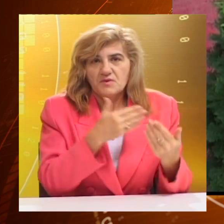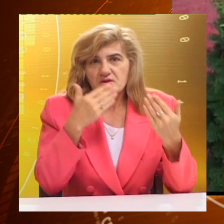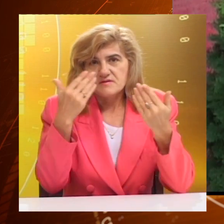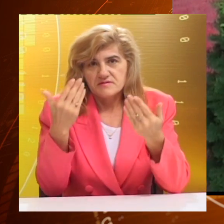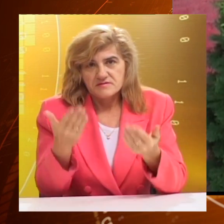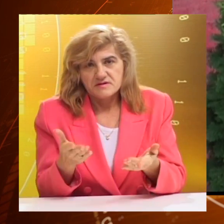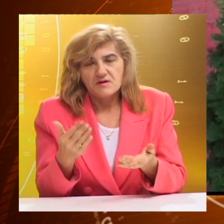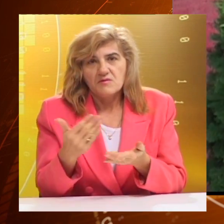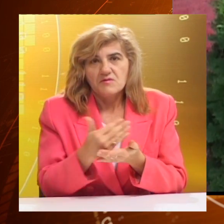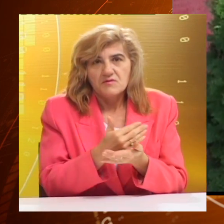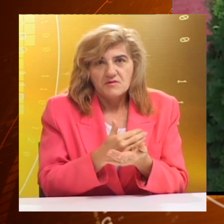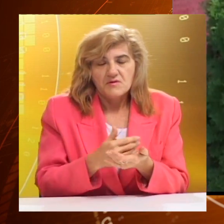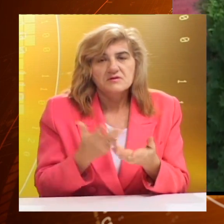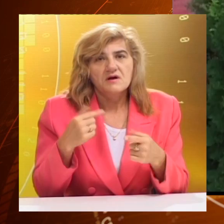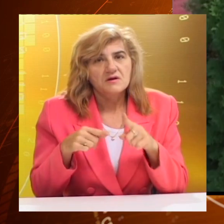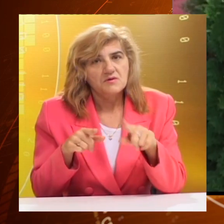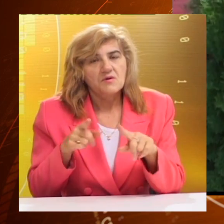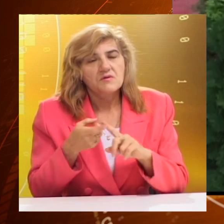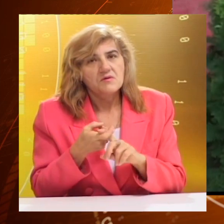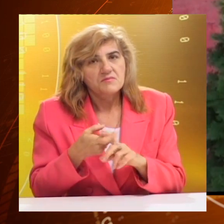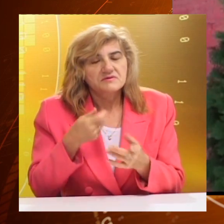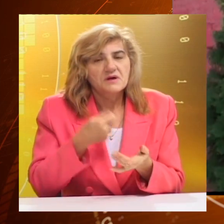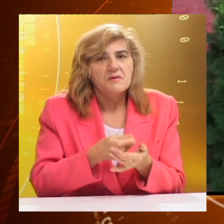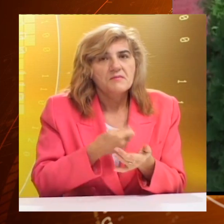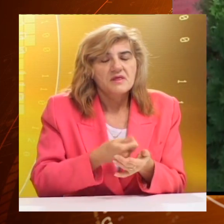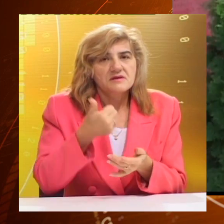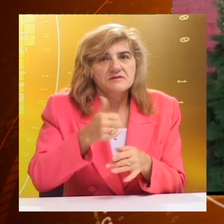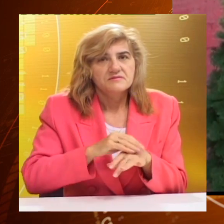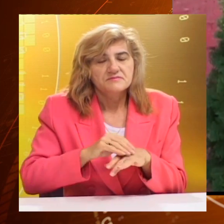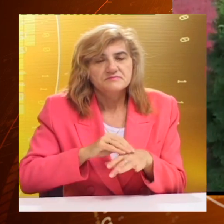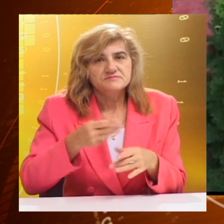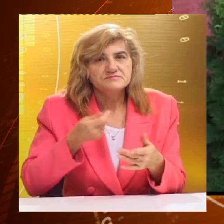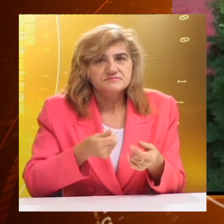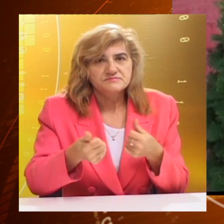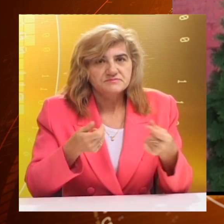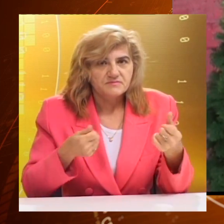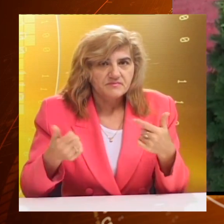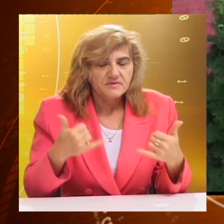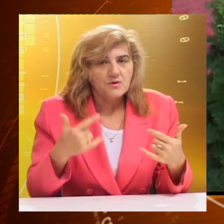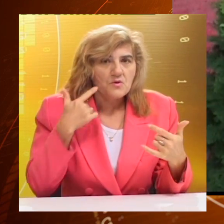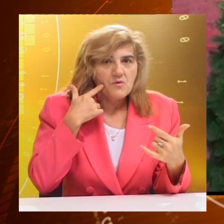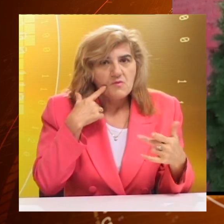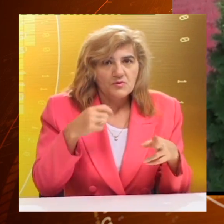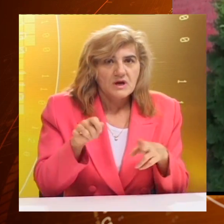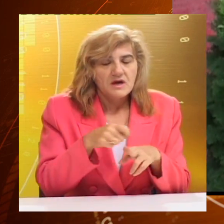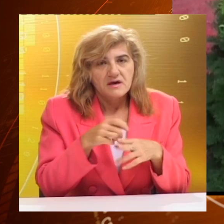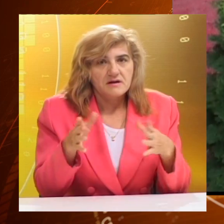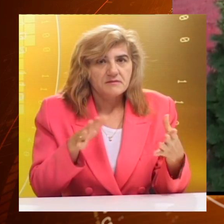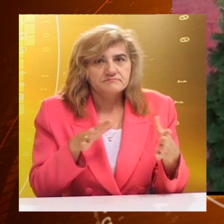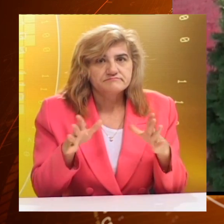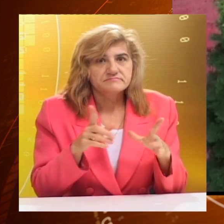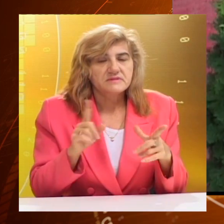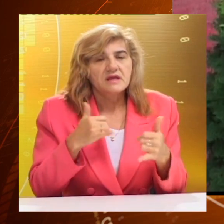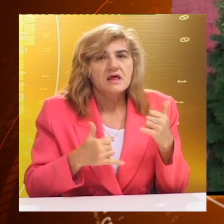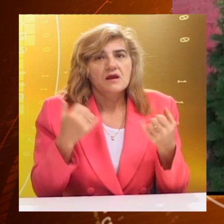na korišćenje, gde mi imamo obaveze da plaćamo i zakup i režijske troškove, gde je sada u stvari, to će se negde sada pokušati